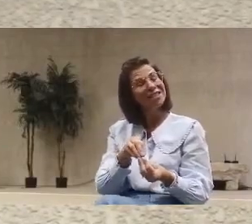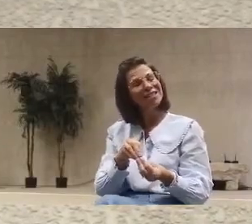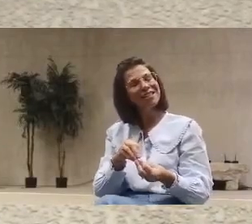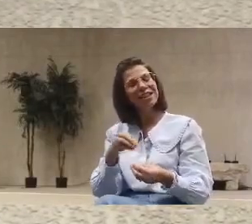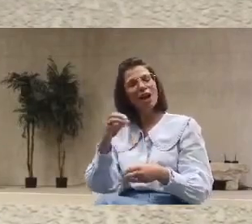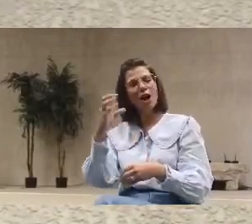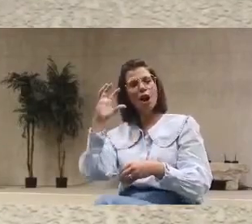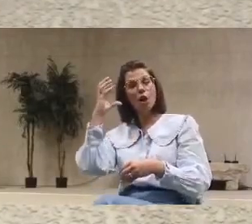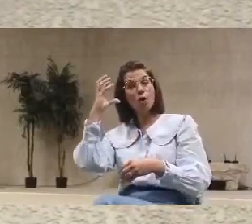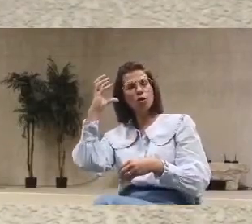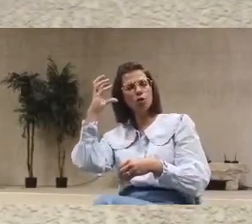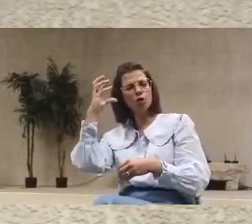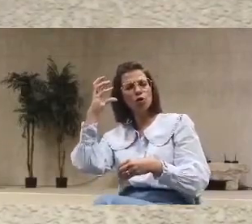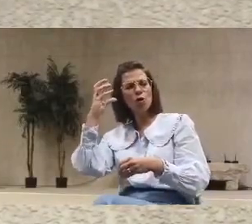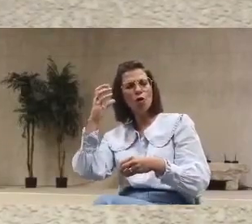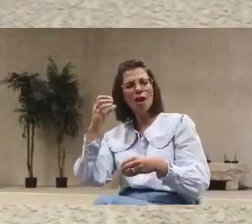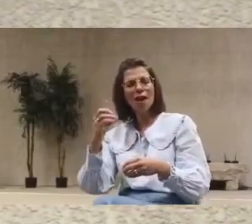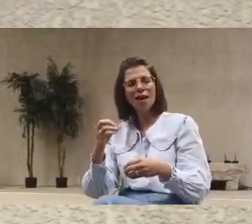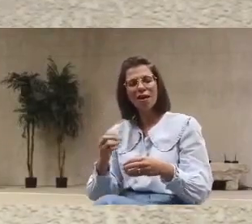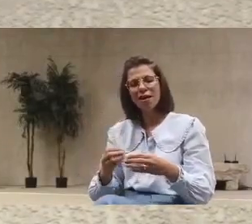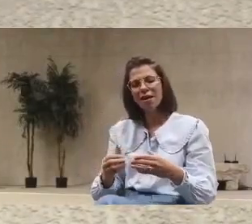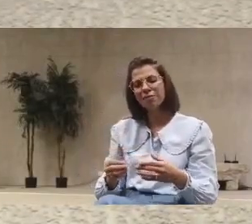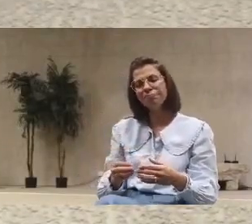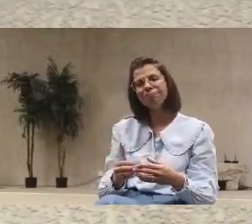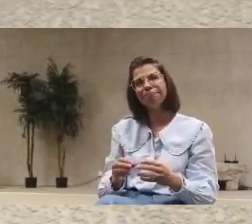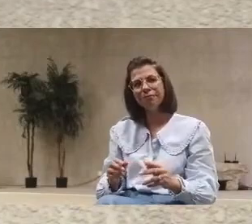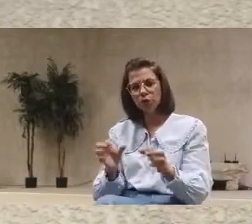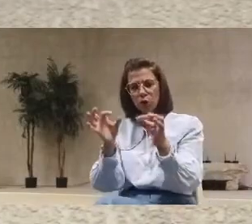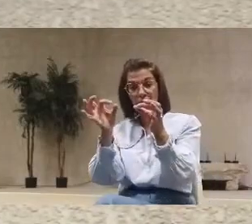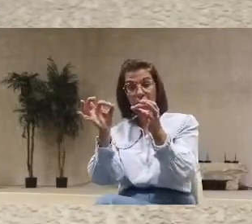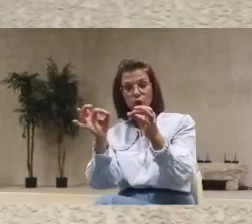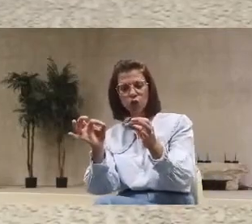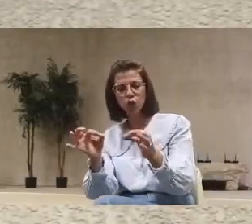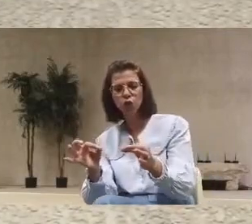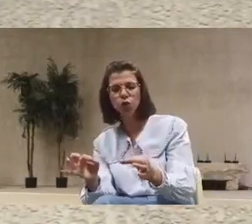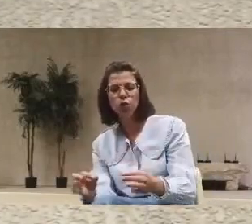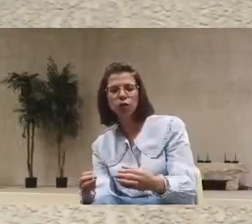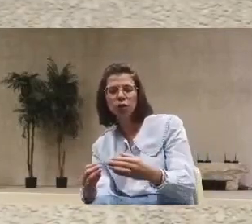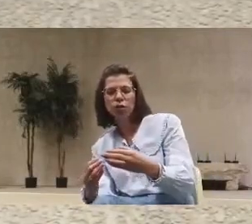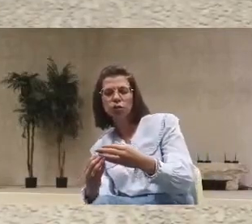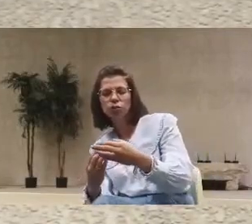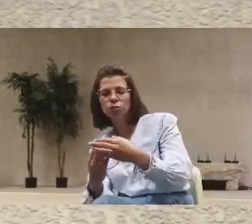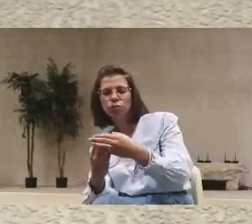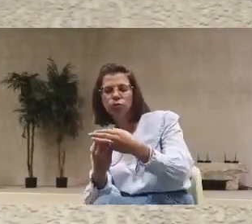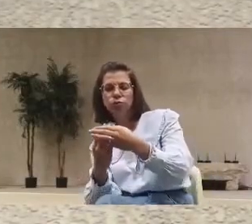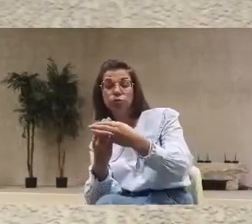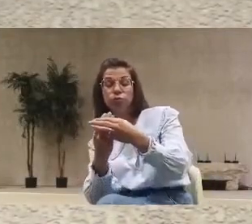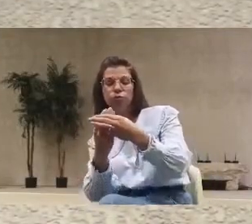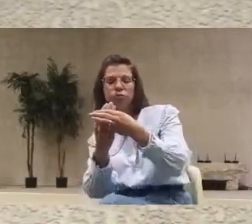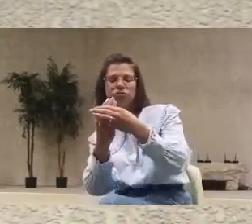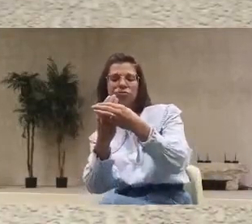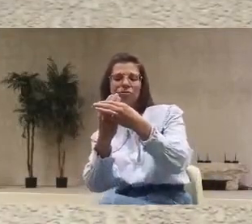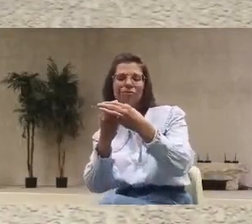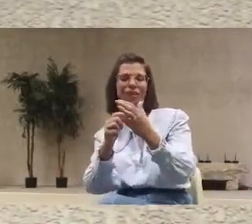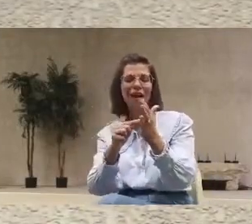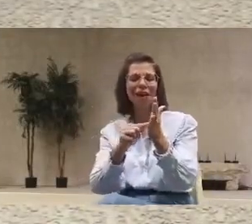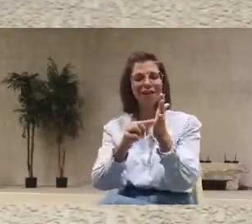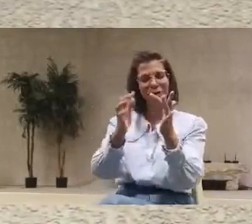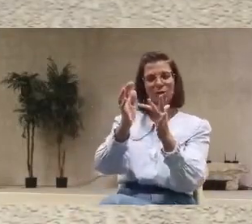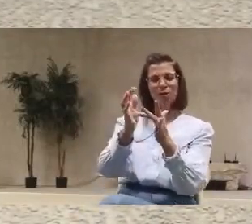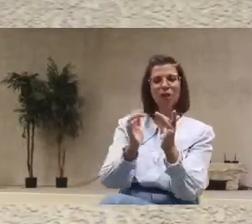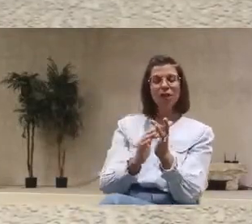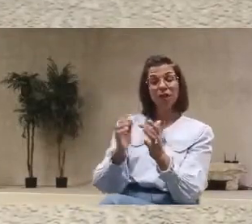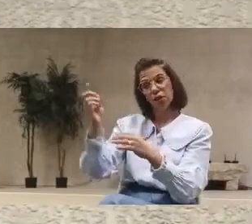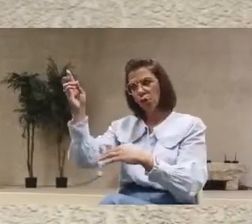et la guérison sera sous ses ailes. Amen. Donc, premier point, oui, le